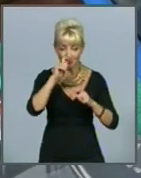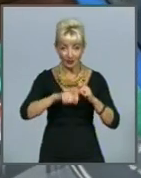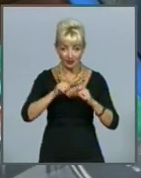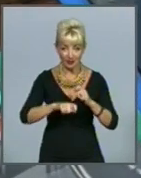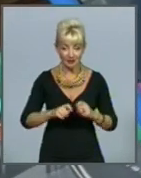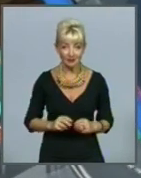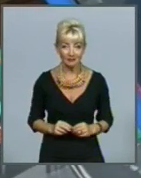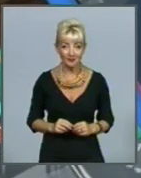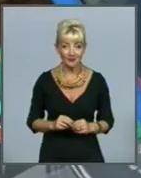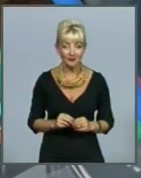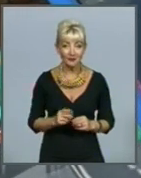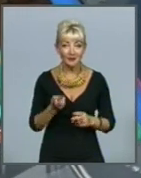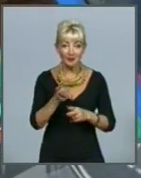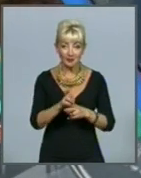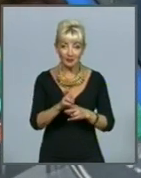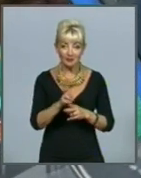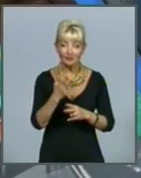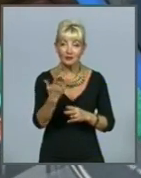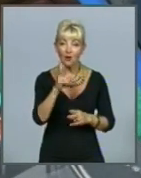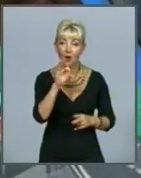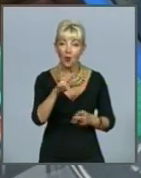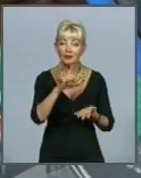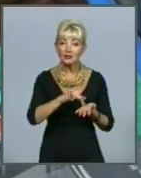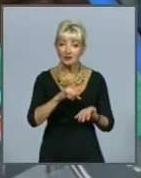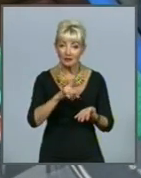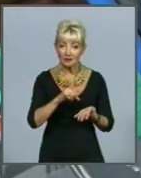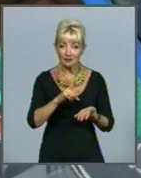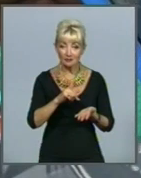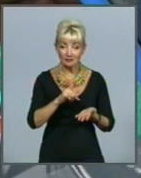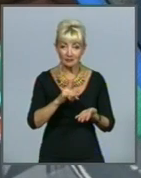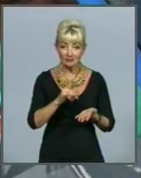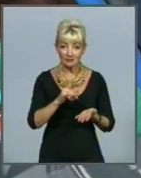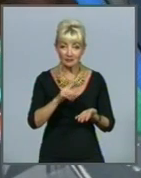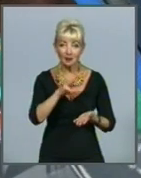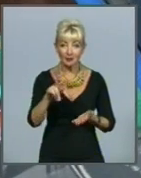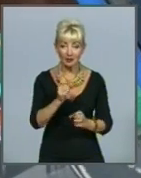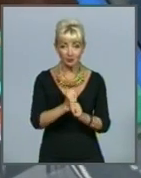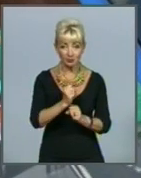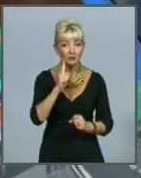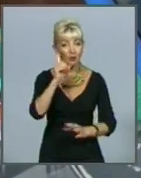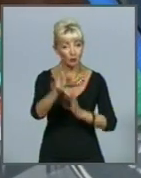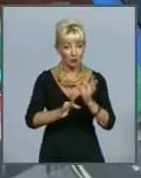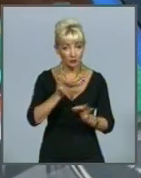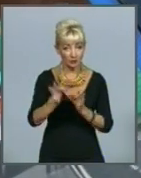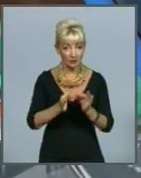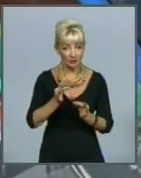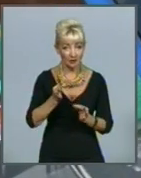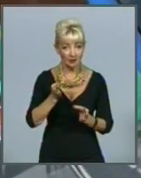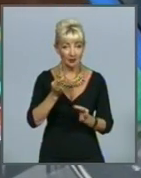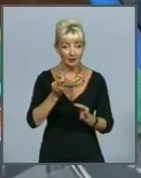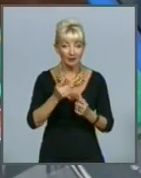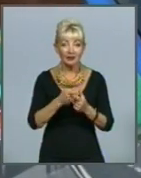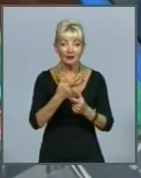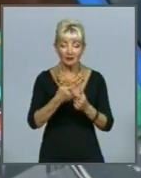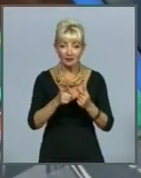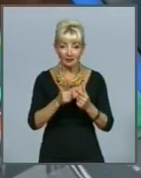роботи вашого кол-центру та услуги? Ми працюємо круглосуточно, без перервів, без вихідних. Вы